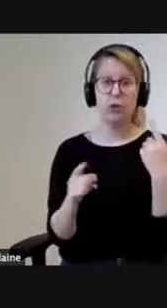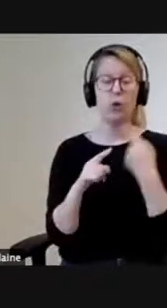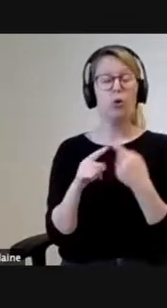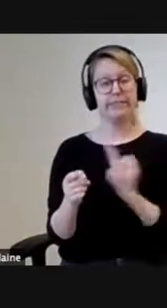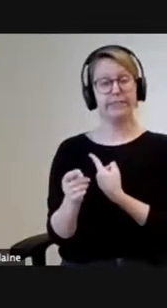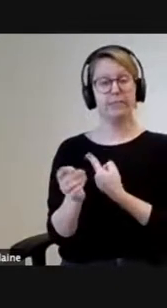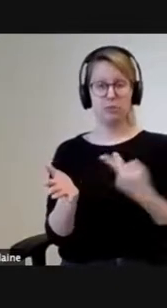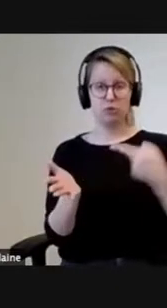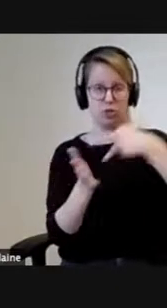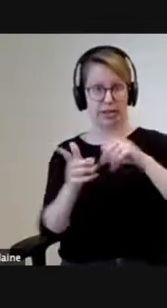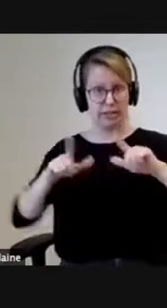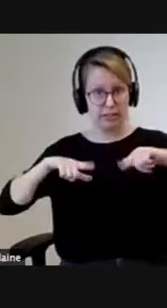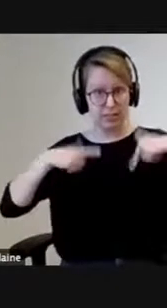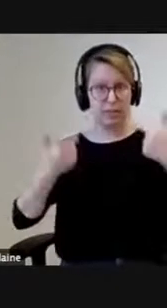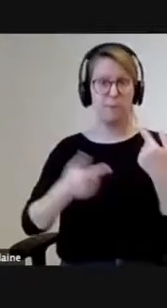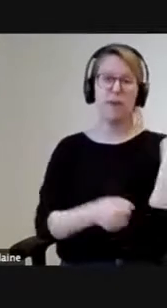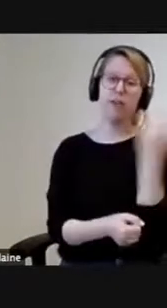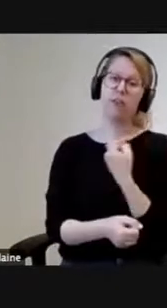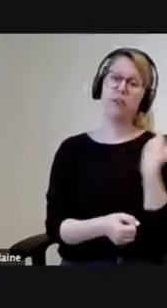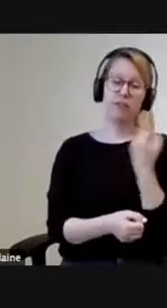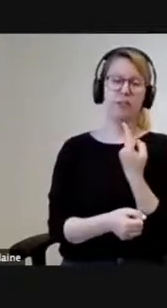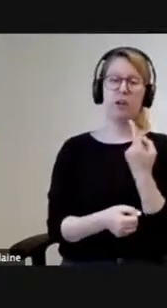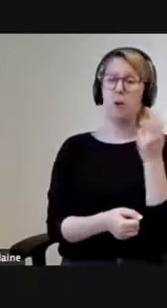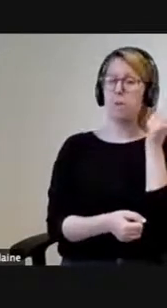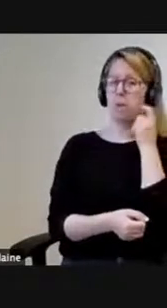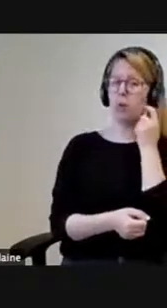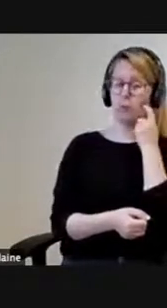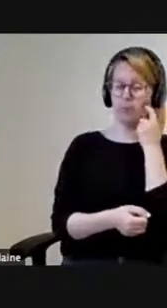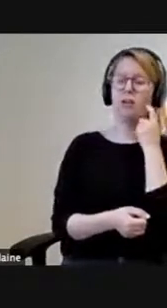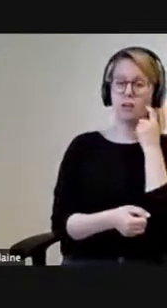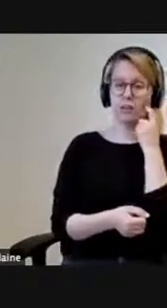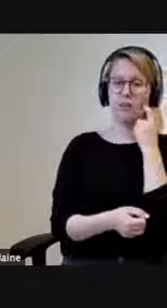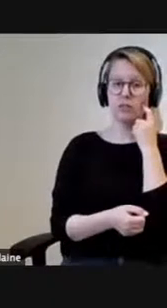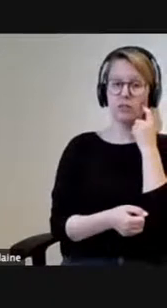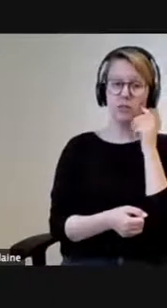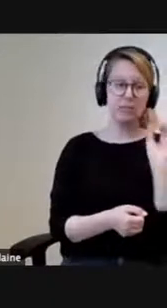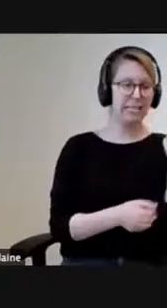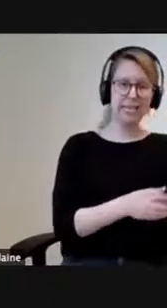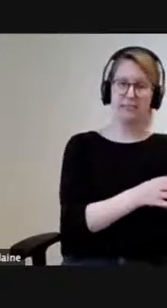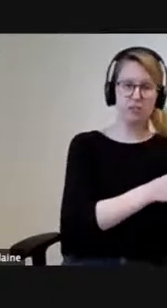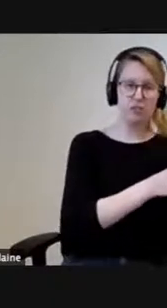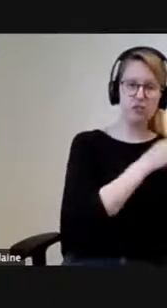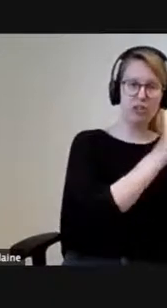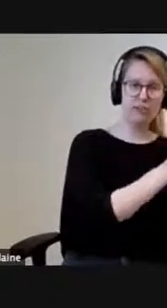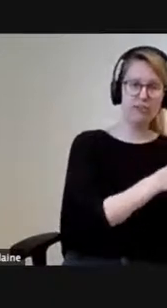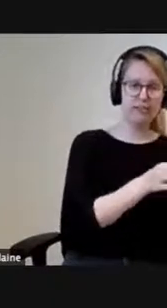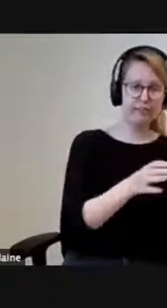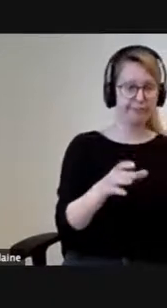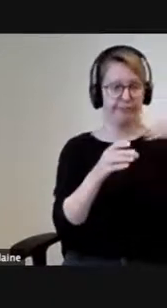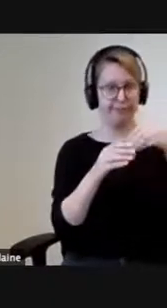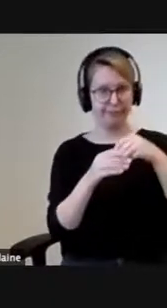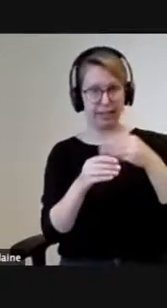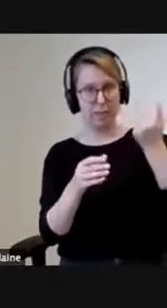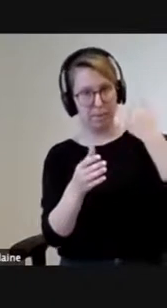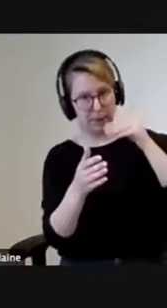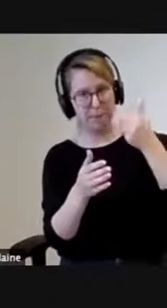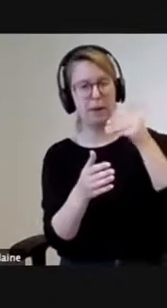des recommandations en vue d'améliorer l'autonomie et l'inclusion des personnes handicapées dans la